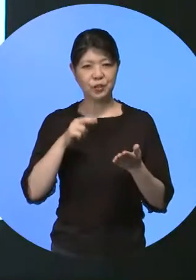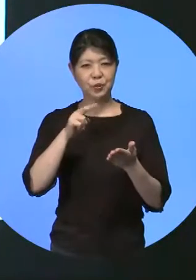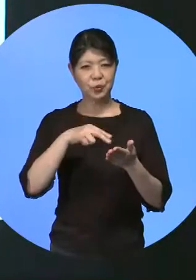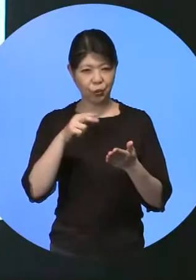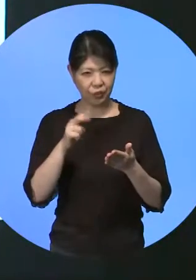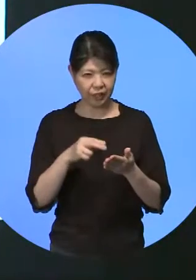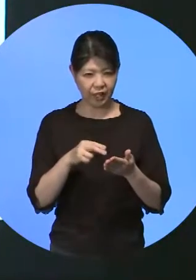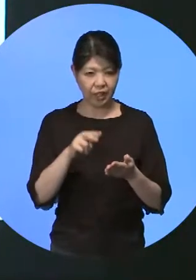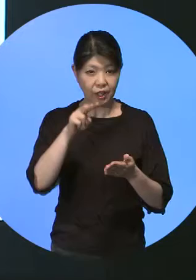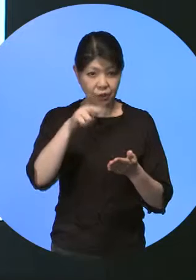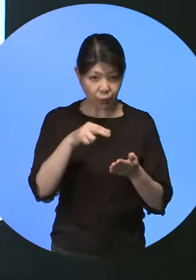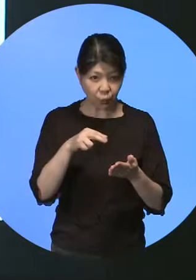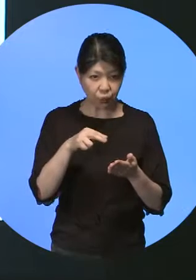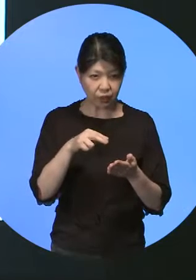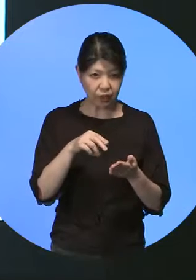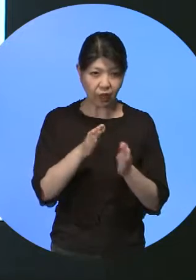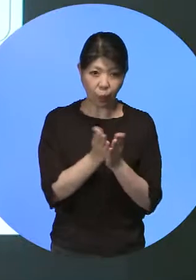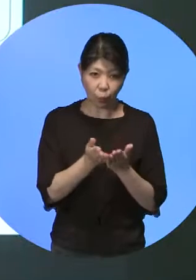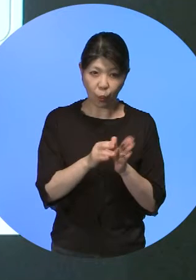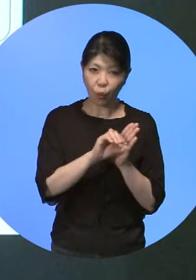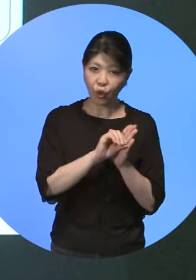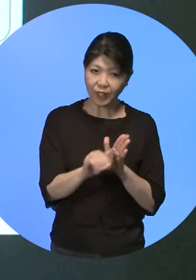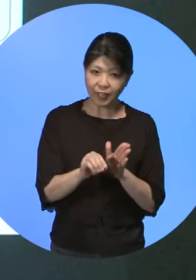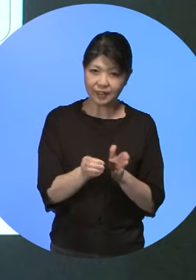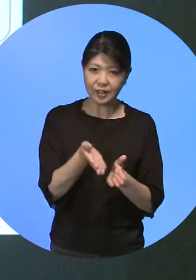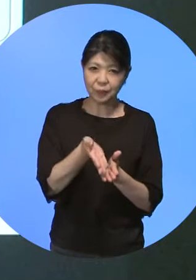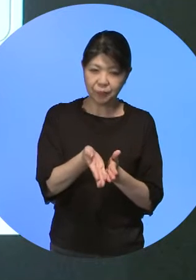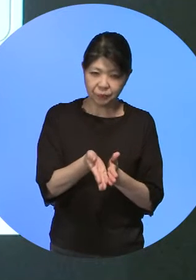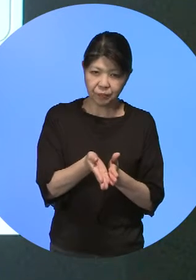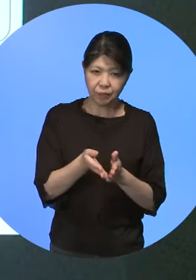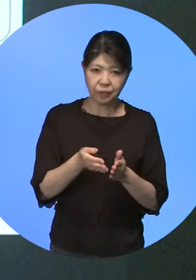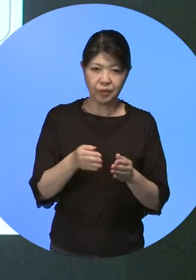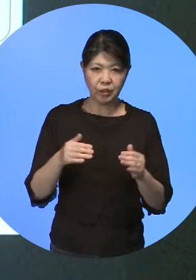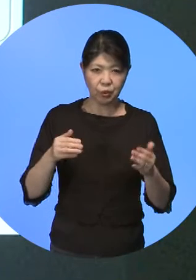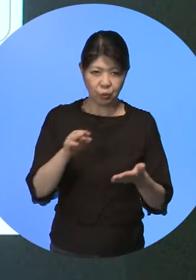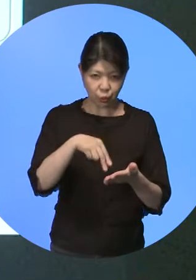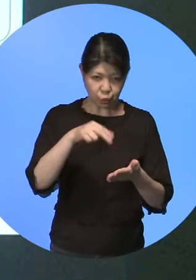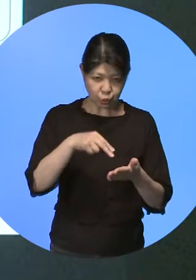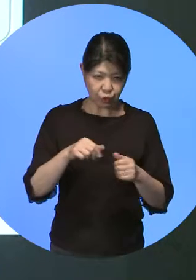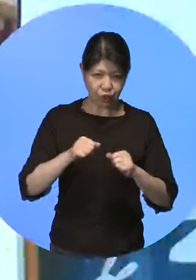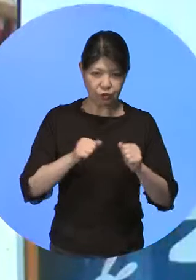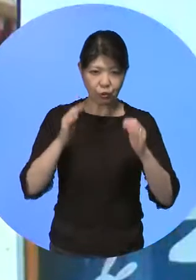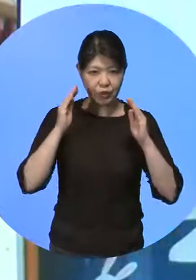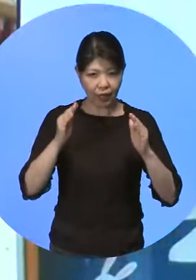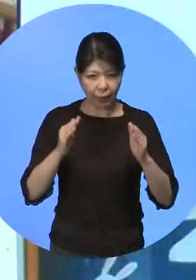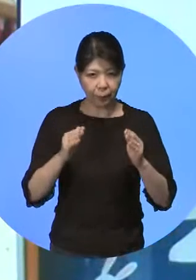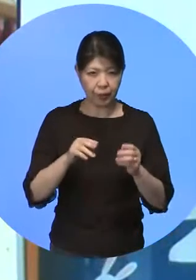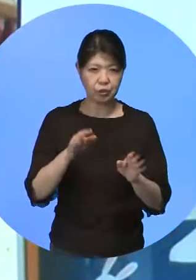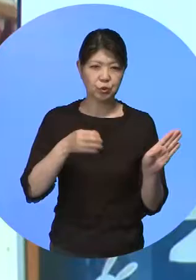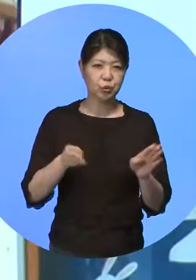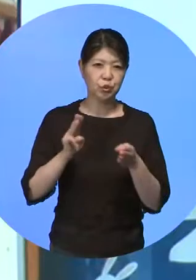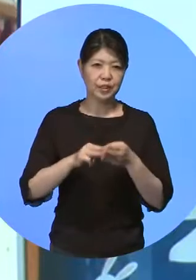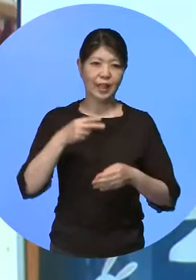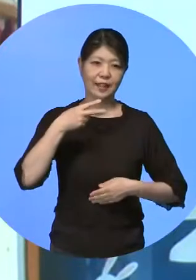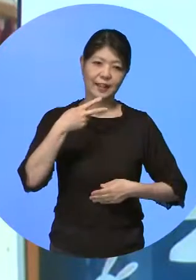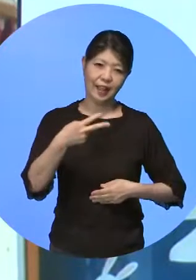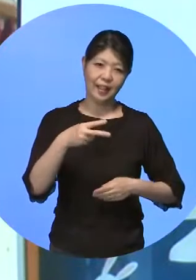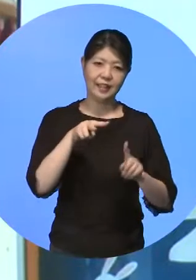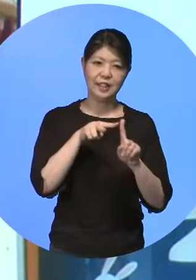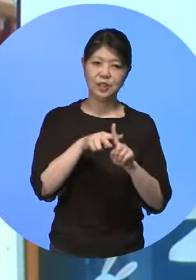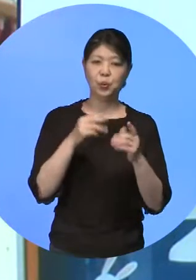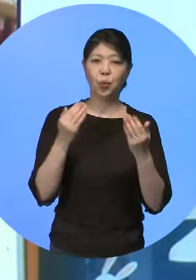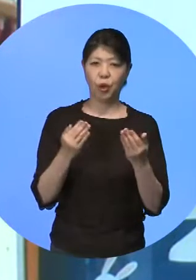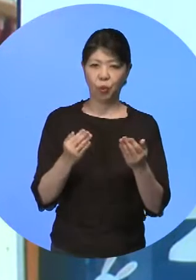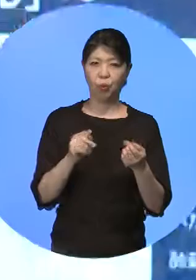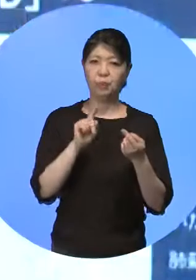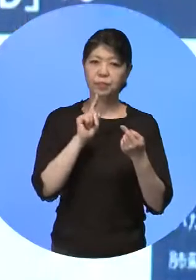果、本の楽しさに出会い、情報活用力、発信力を高めるために読書活動の活性化を図